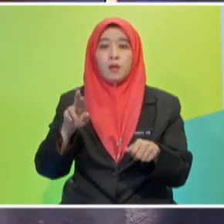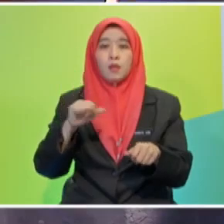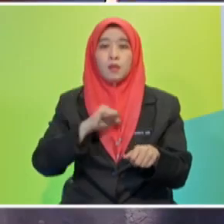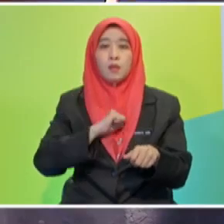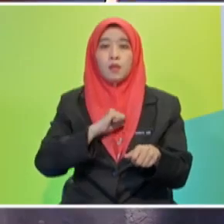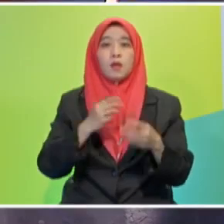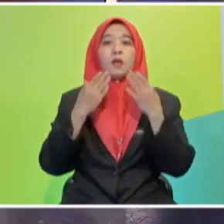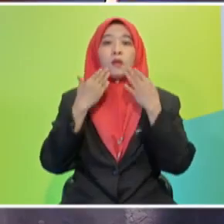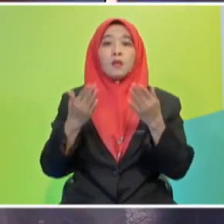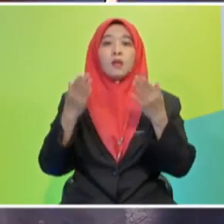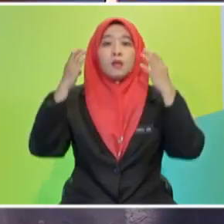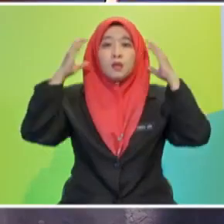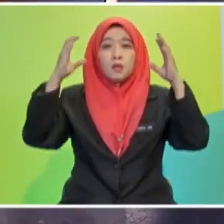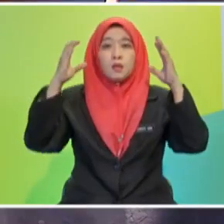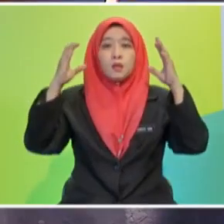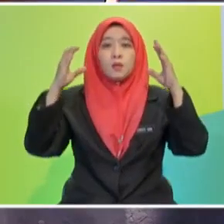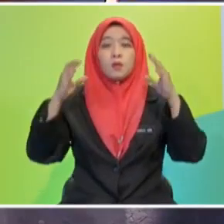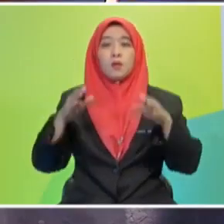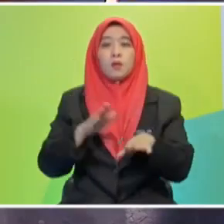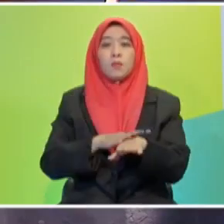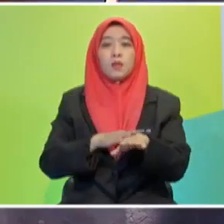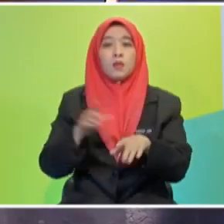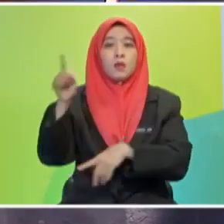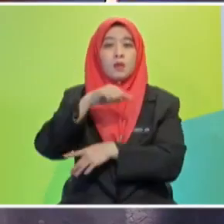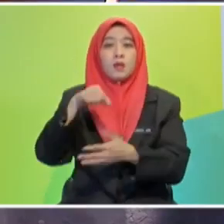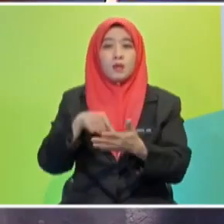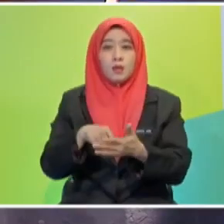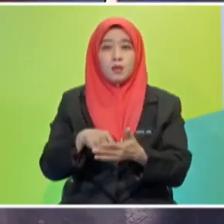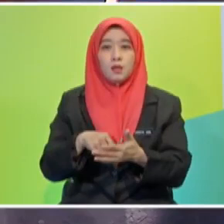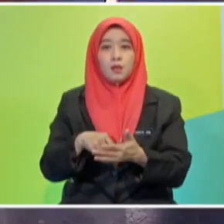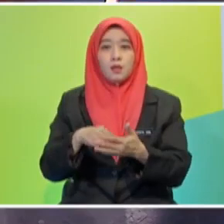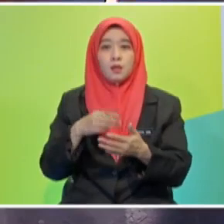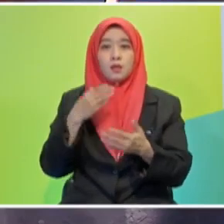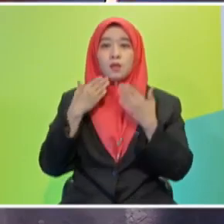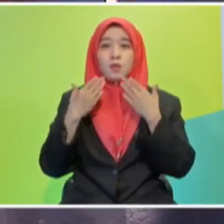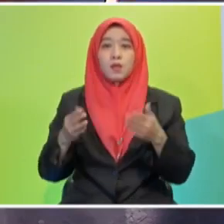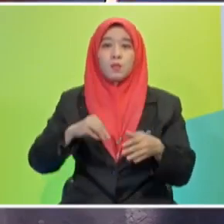kita ucapkan kepada cikgu kita pada hari ini dan terima kasih kepada murid-murid yang terus setia bersama dengan kita. Saya